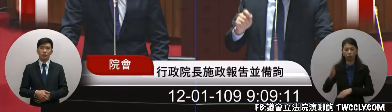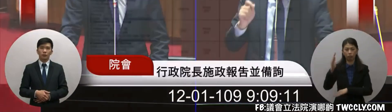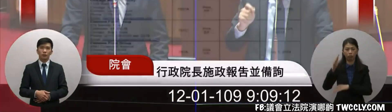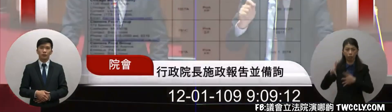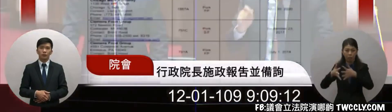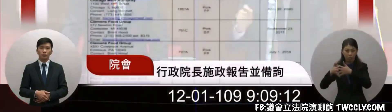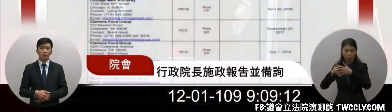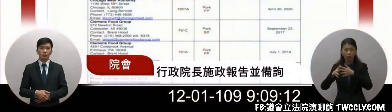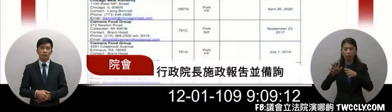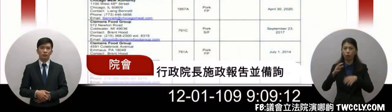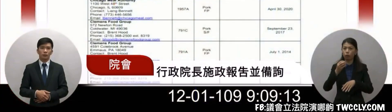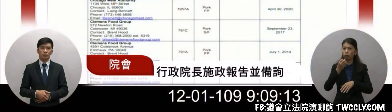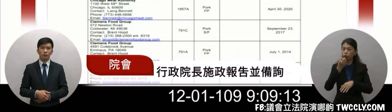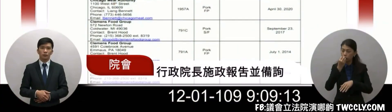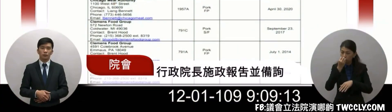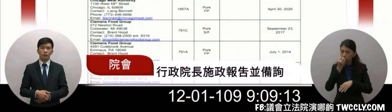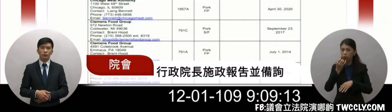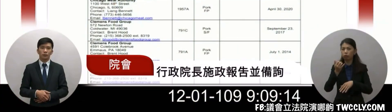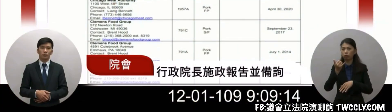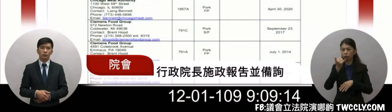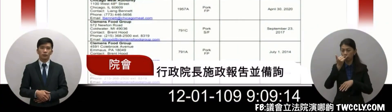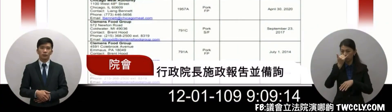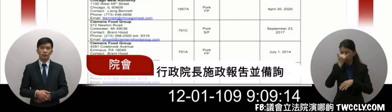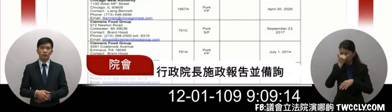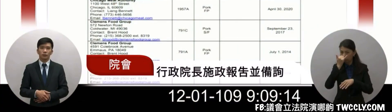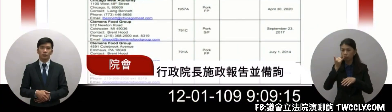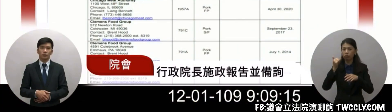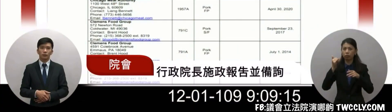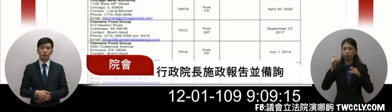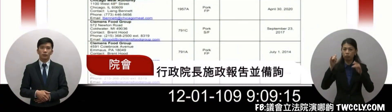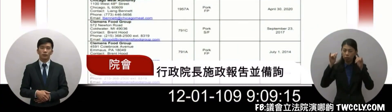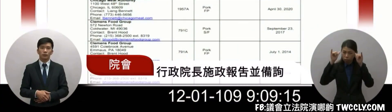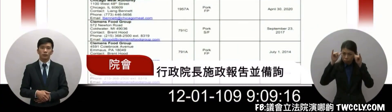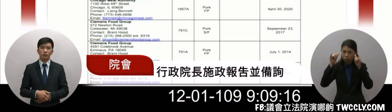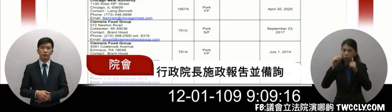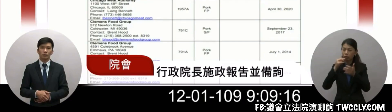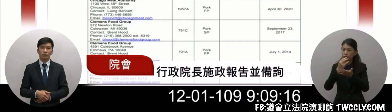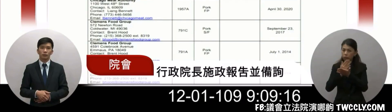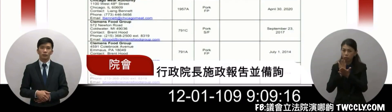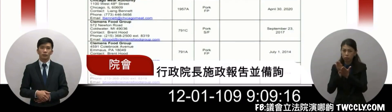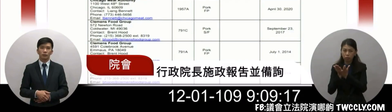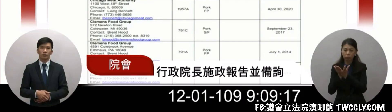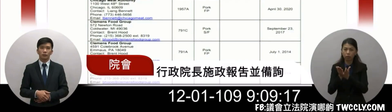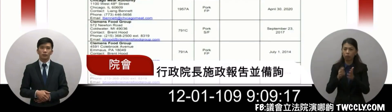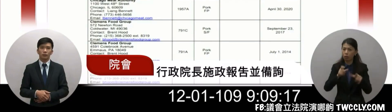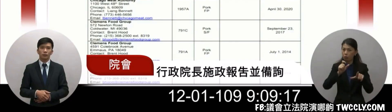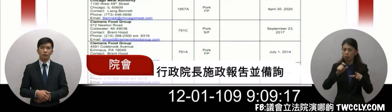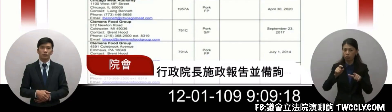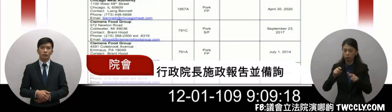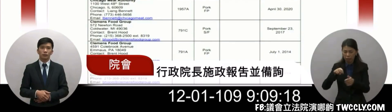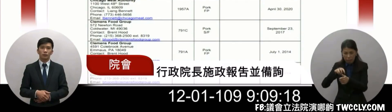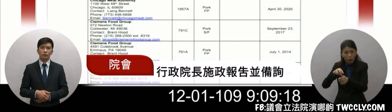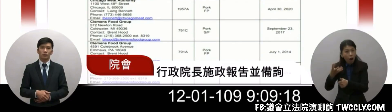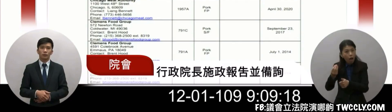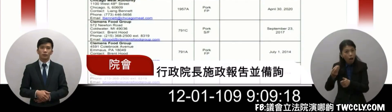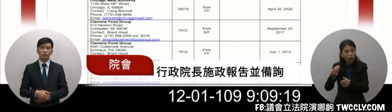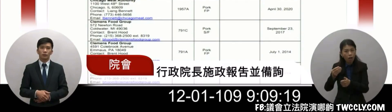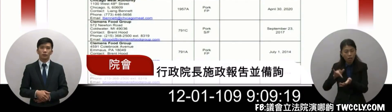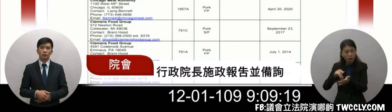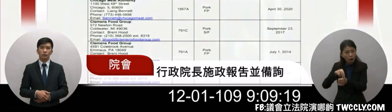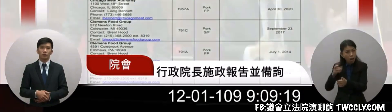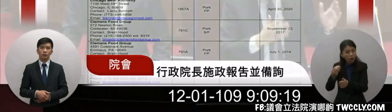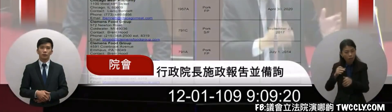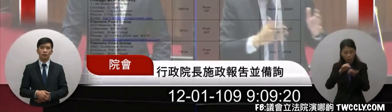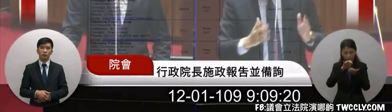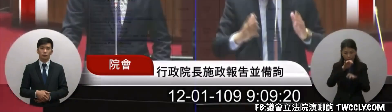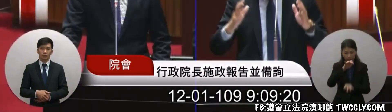不曾喂食乙型受体素的这些清单，就是厂商啦，直接这个我们网上就把它拉出来了，就